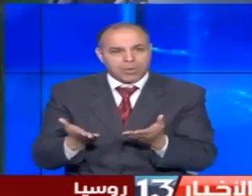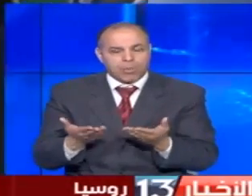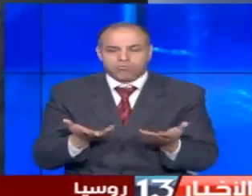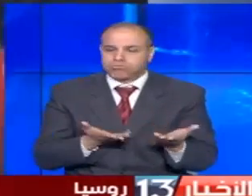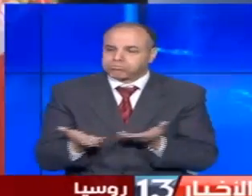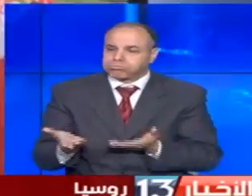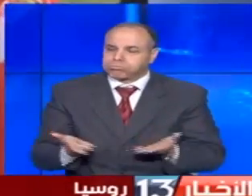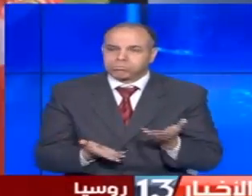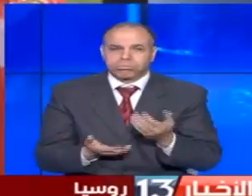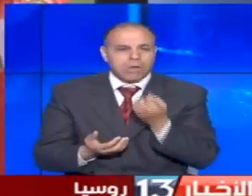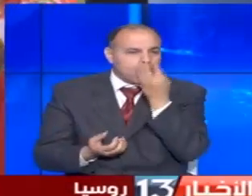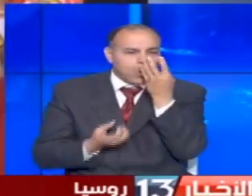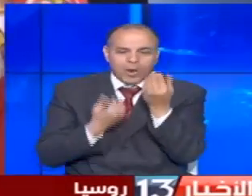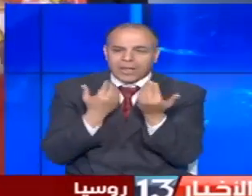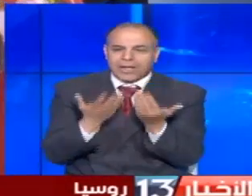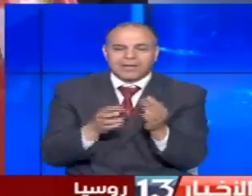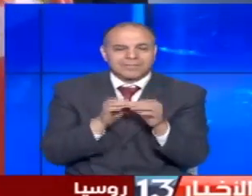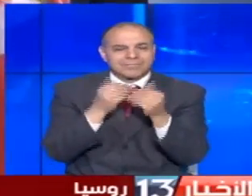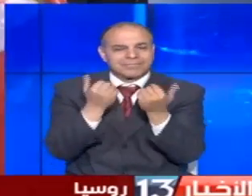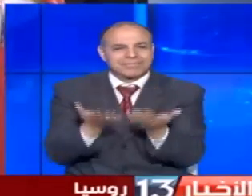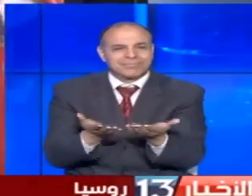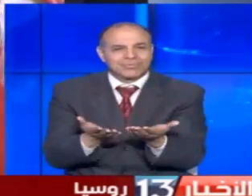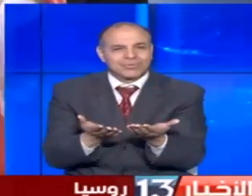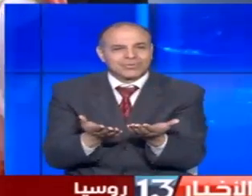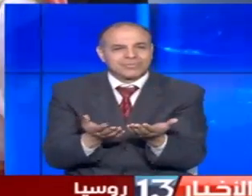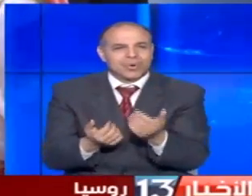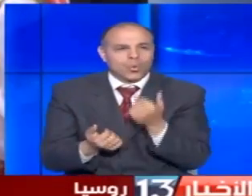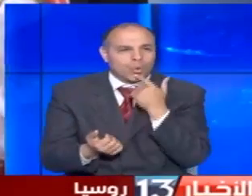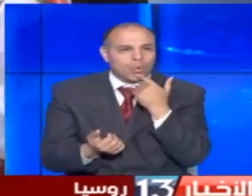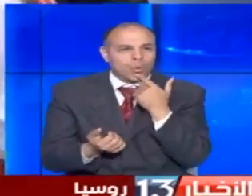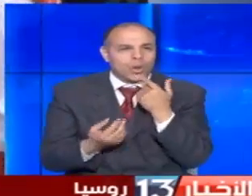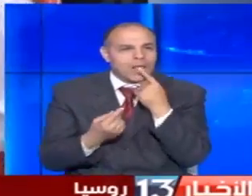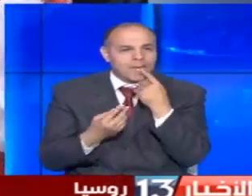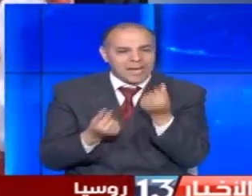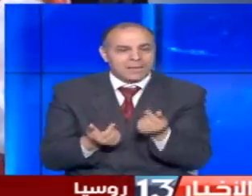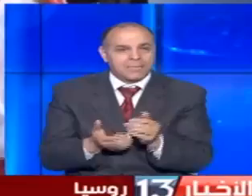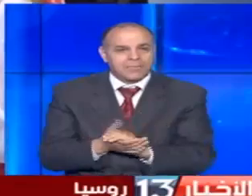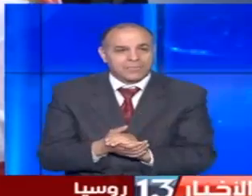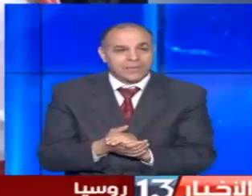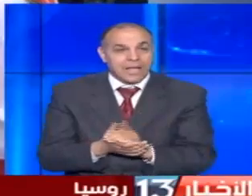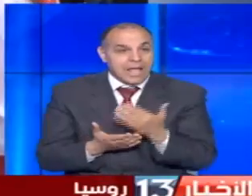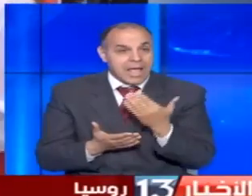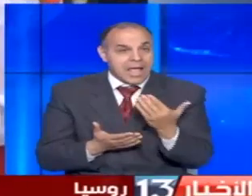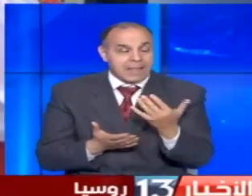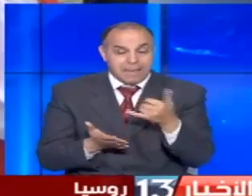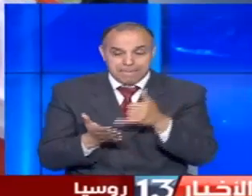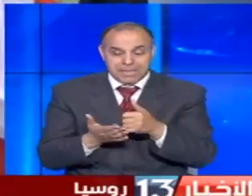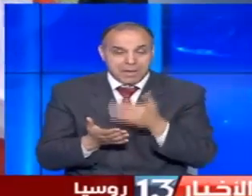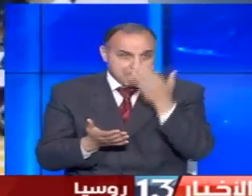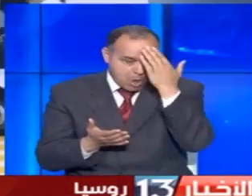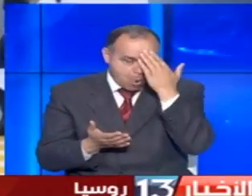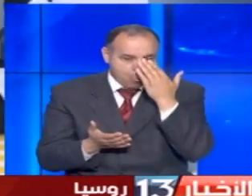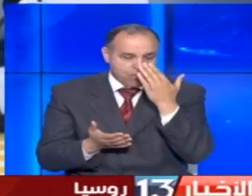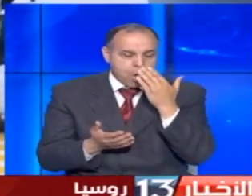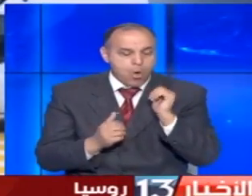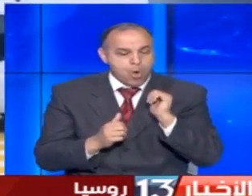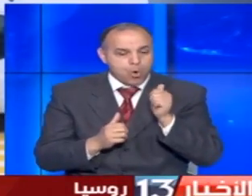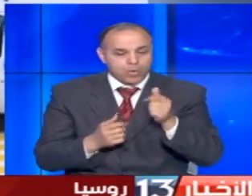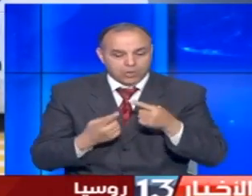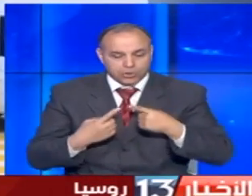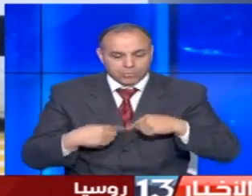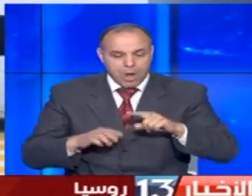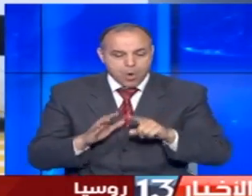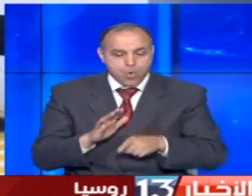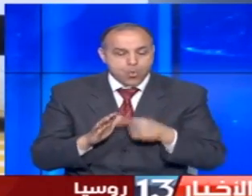به بالورود وهدايا تقليديه من الخبز والملح وفي هذه المدينه ستعقد غدا القمه